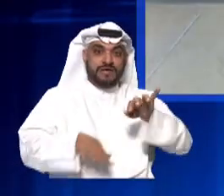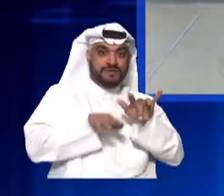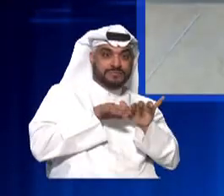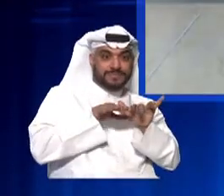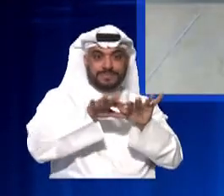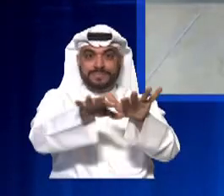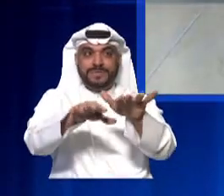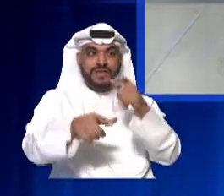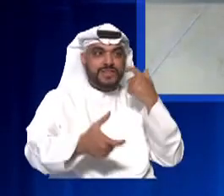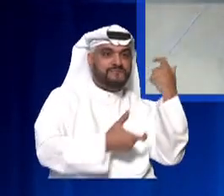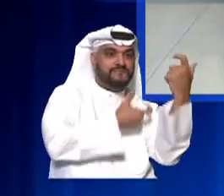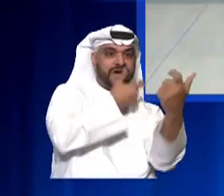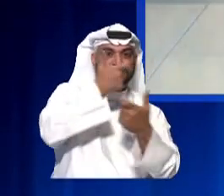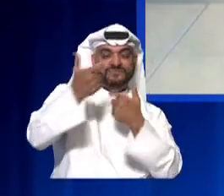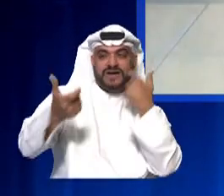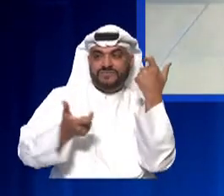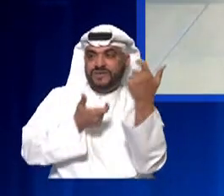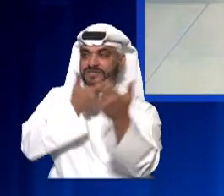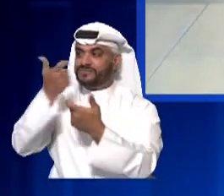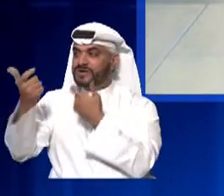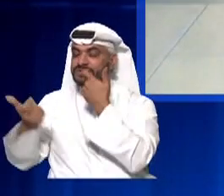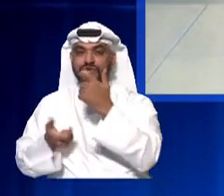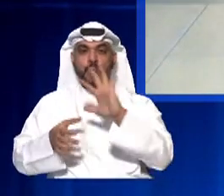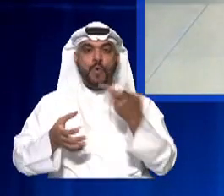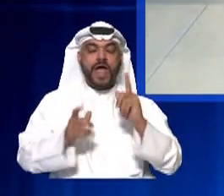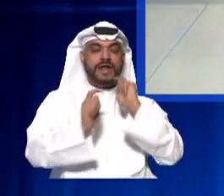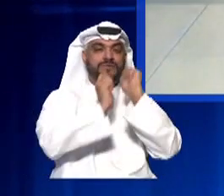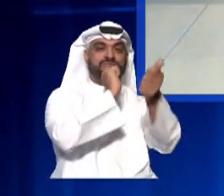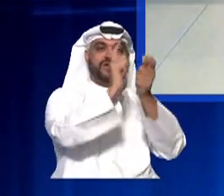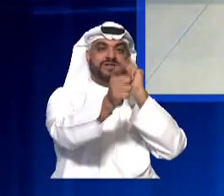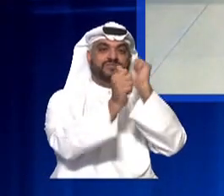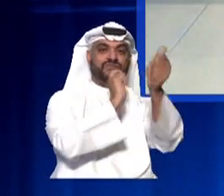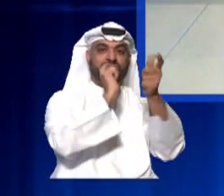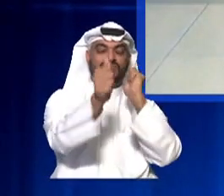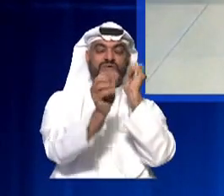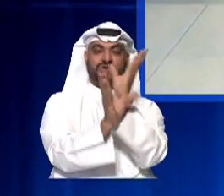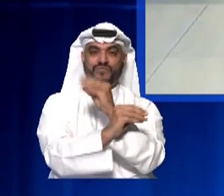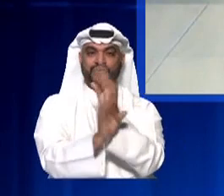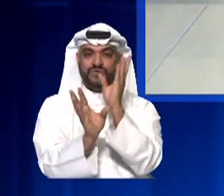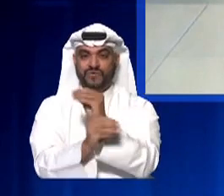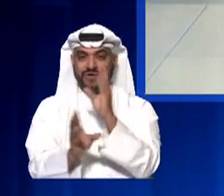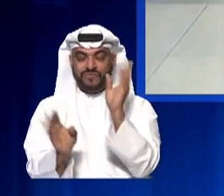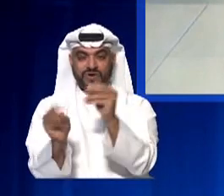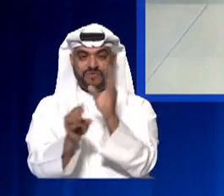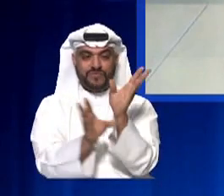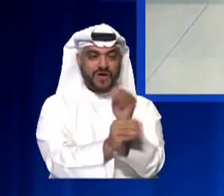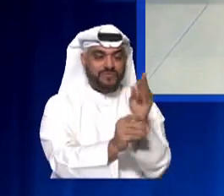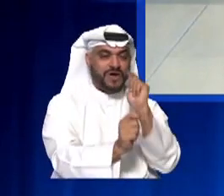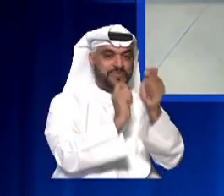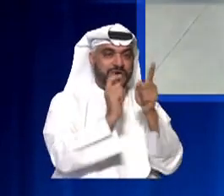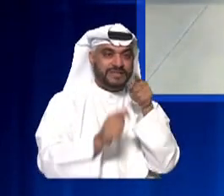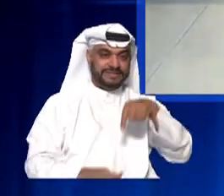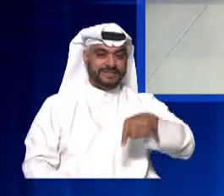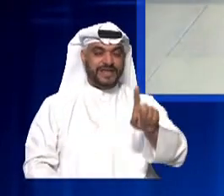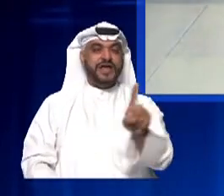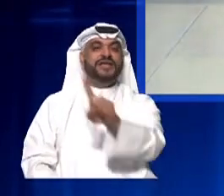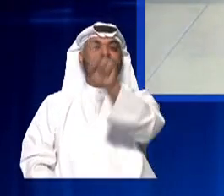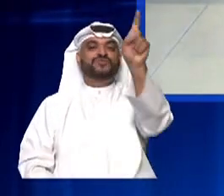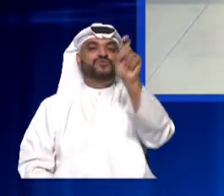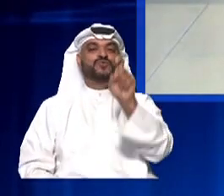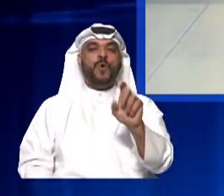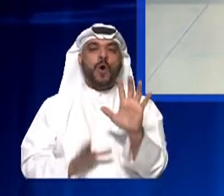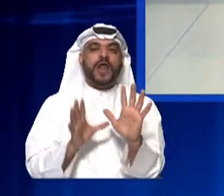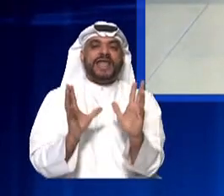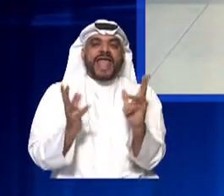ميدانية بأحد الأسواق الموازية. نواف، الآن كيف تسير الأمور هناك في هذه